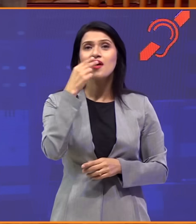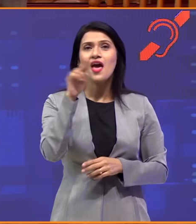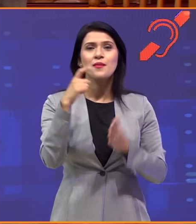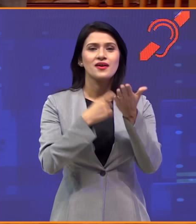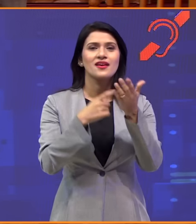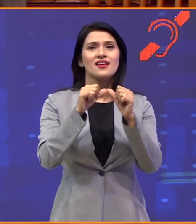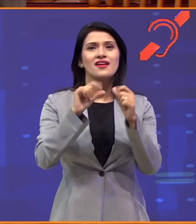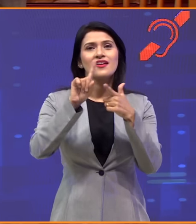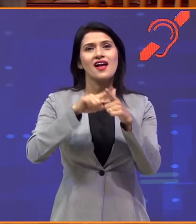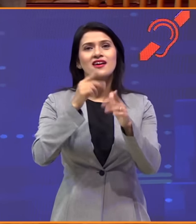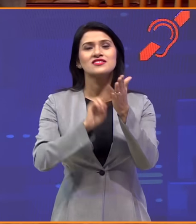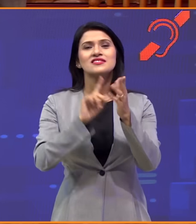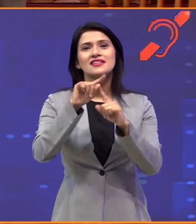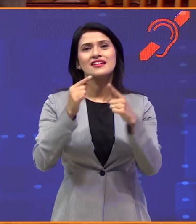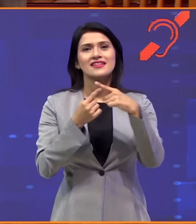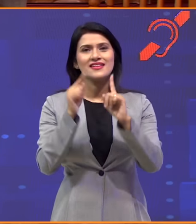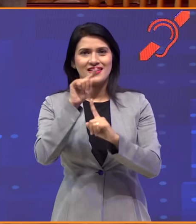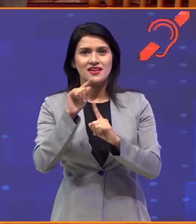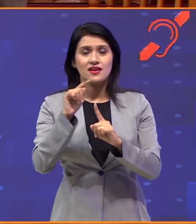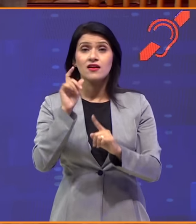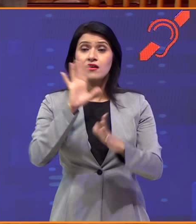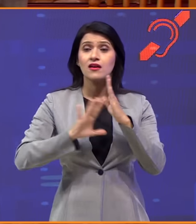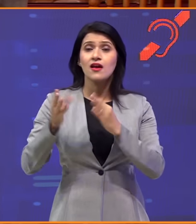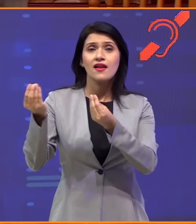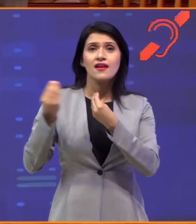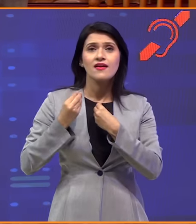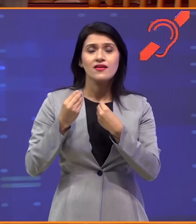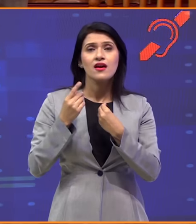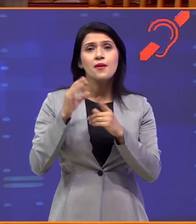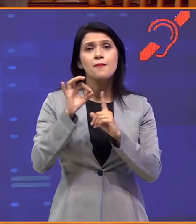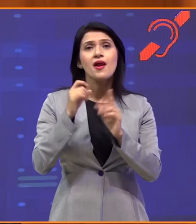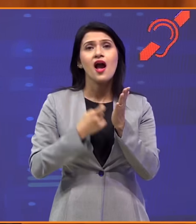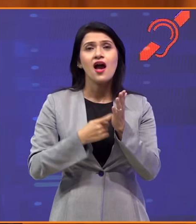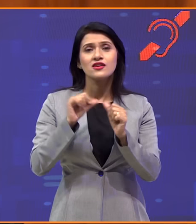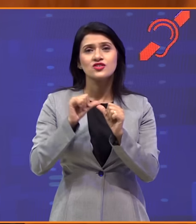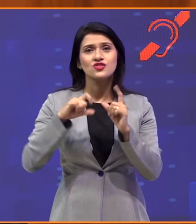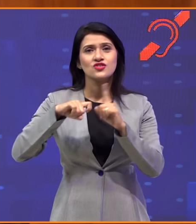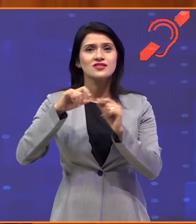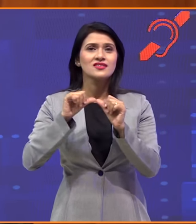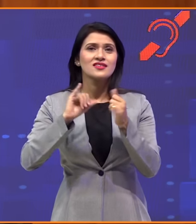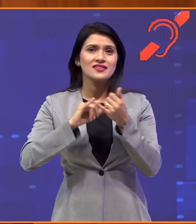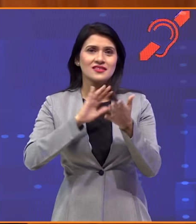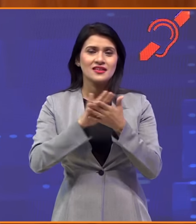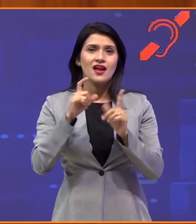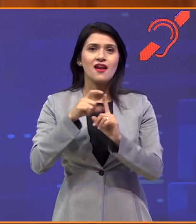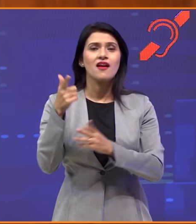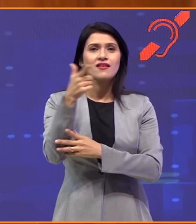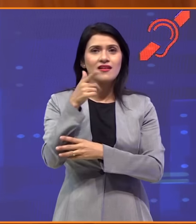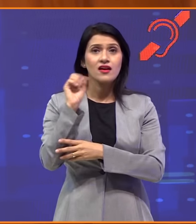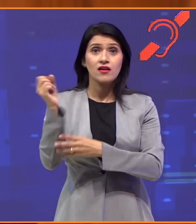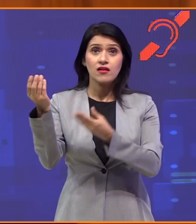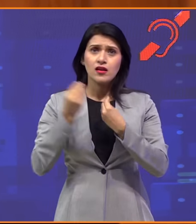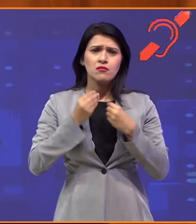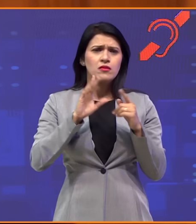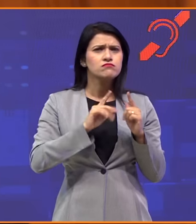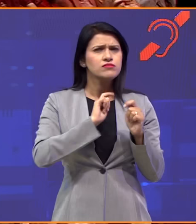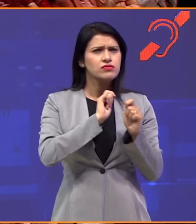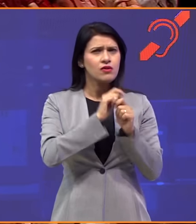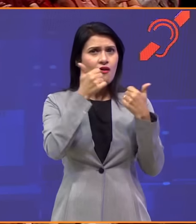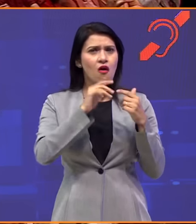झाजी ने मुझे दिया था जिस दिन करारा जवाब मिलेगा प्रोमो शुरू हुआ उसके बाद मेरे पास वापस से काम ही काम आ